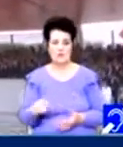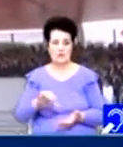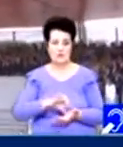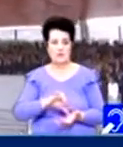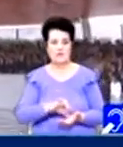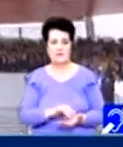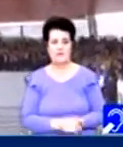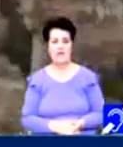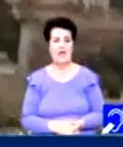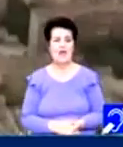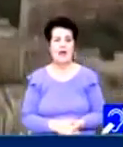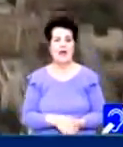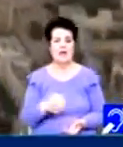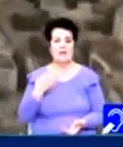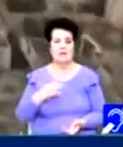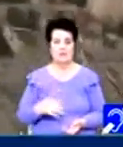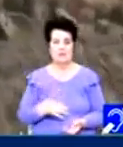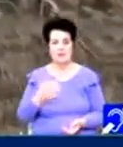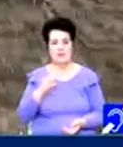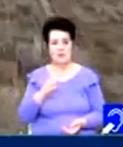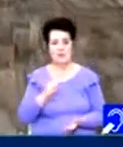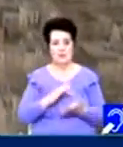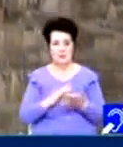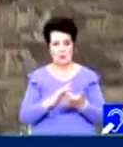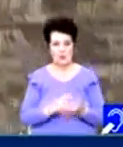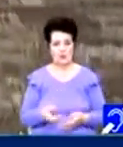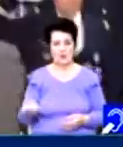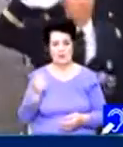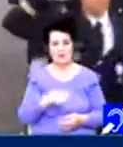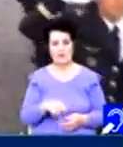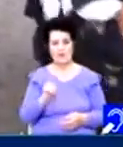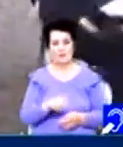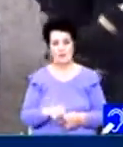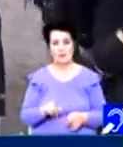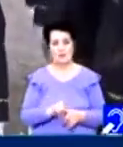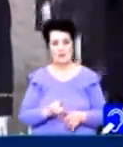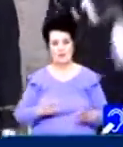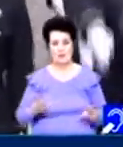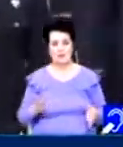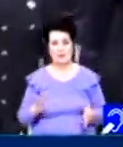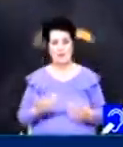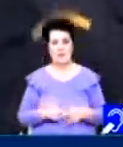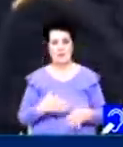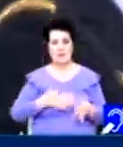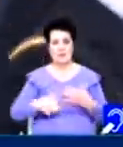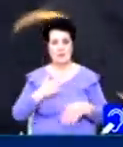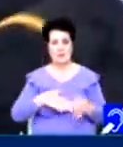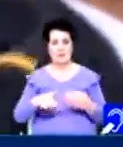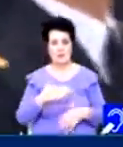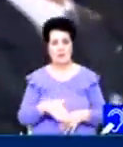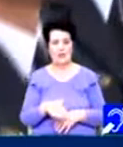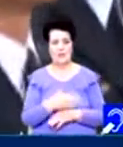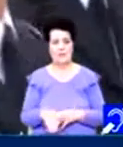tribuna oficială. Mii de francezi și turiști care au venit special la Paris pentru acest eveniment s-au bucurat de spectacolul de pe